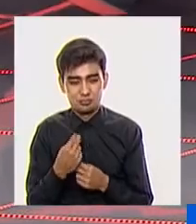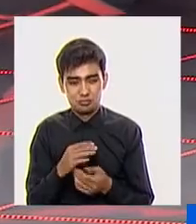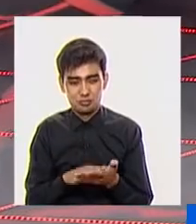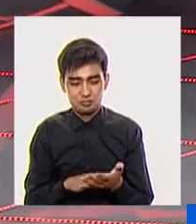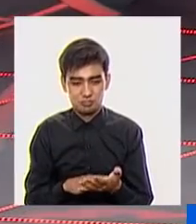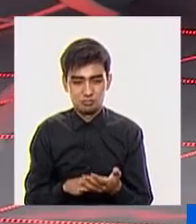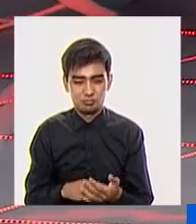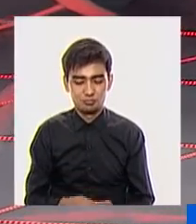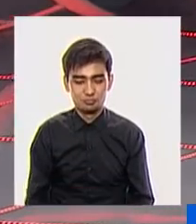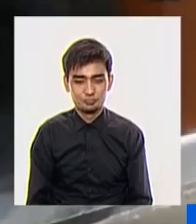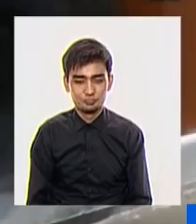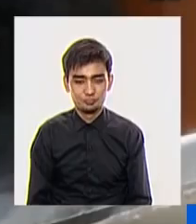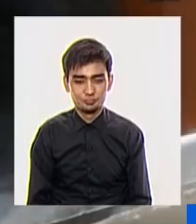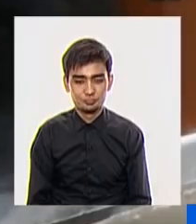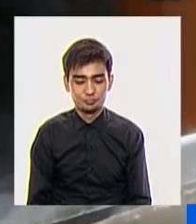стала возможной.